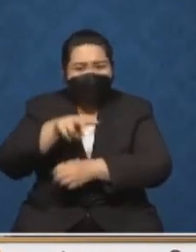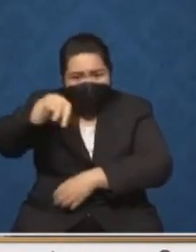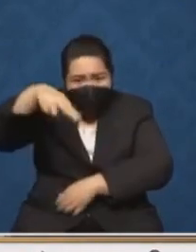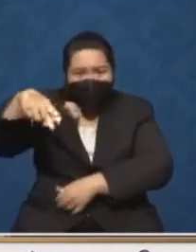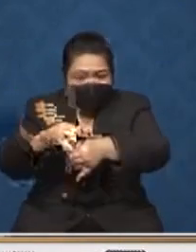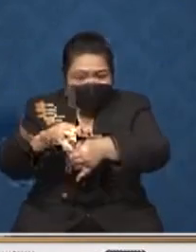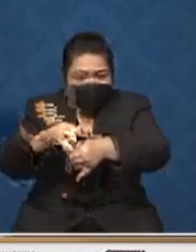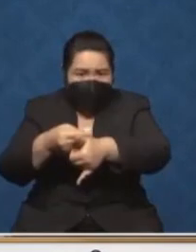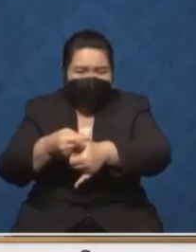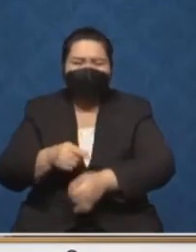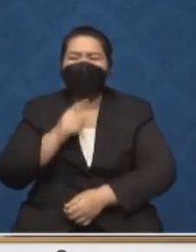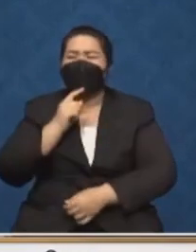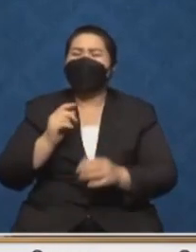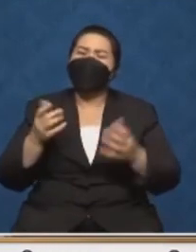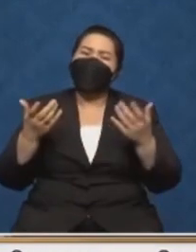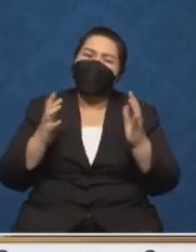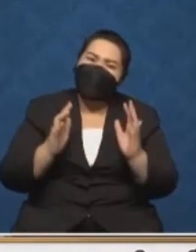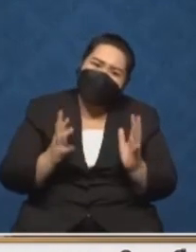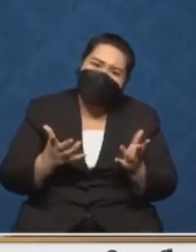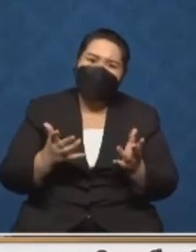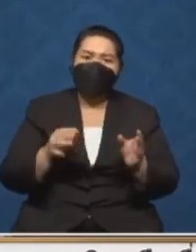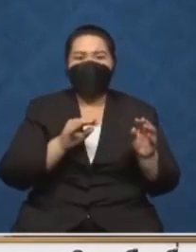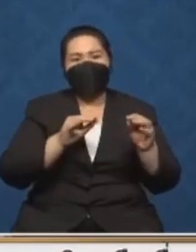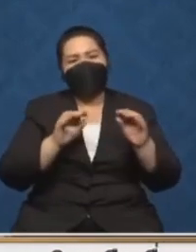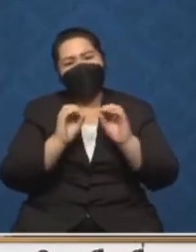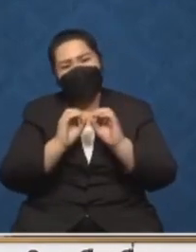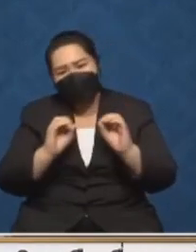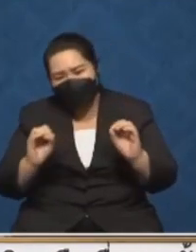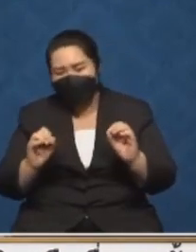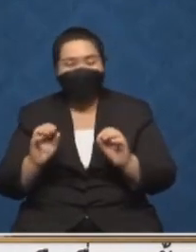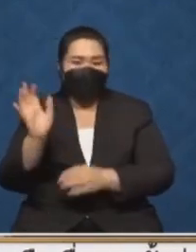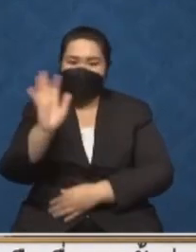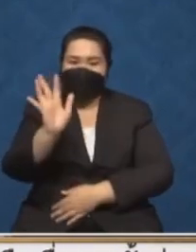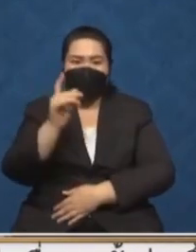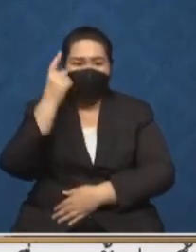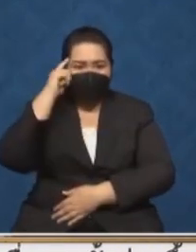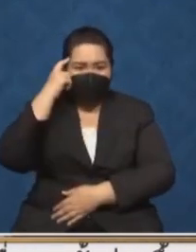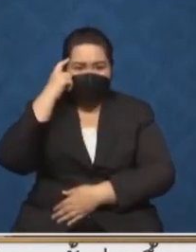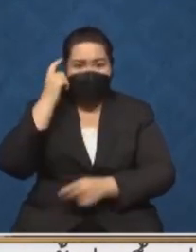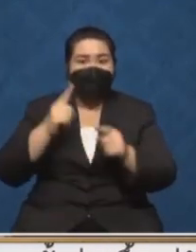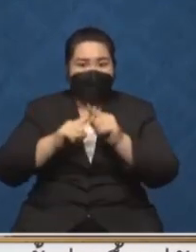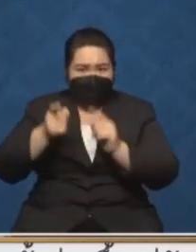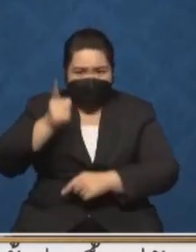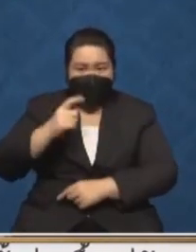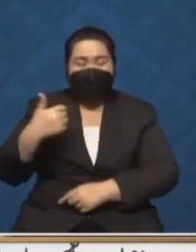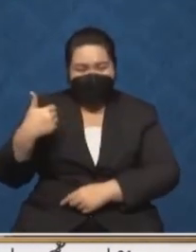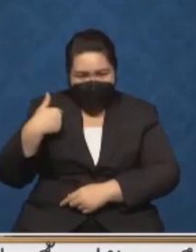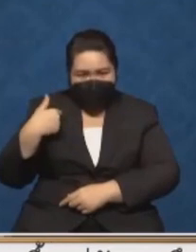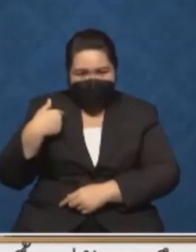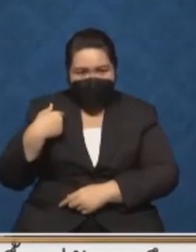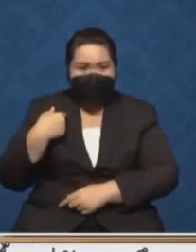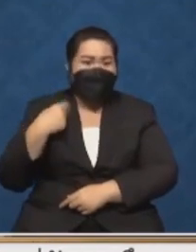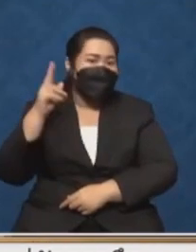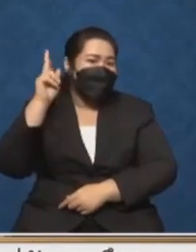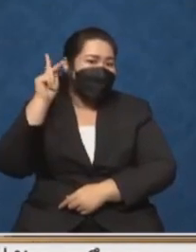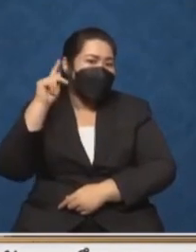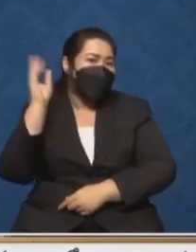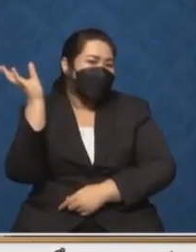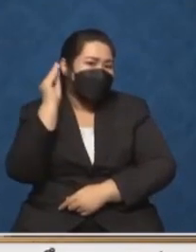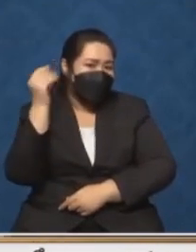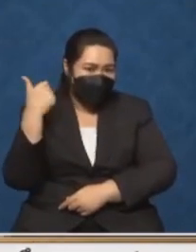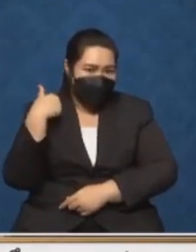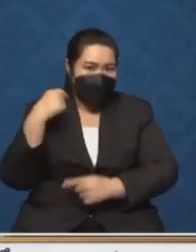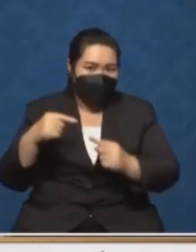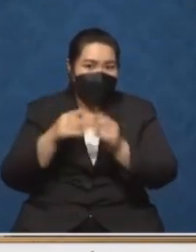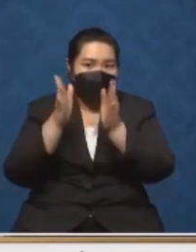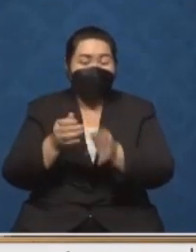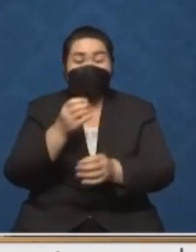ท่านจะบอกยังไม่มี ไม่มาผมไม่ทราบแต่ว่าว่ี้มาแล้วผมได้รัการยืนจัน PATากกระ